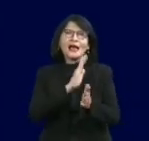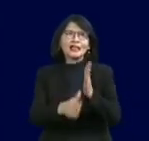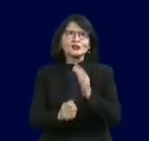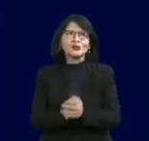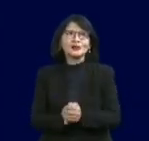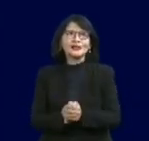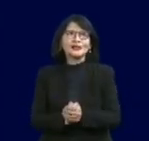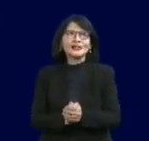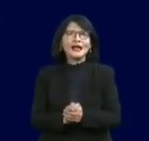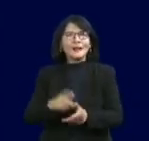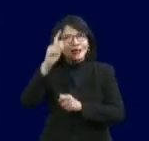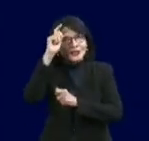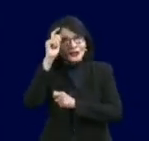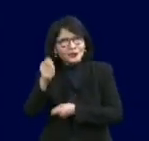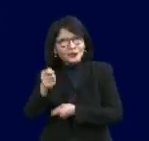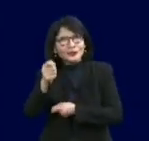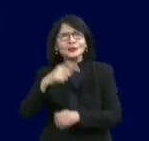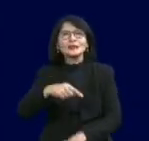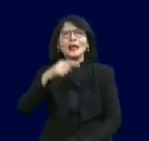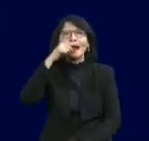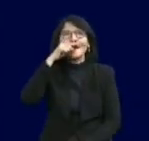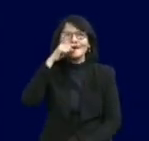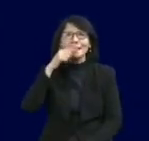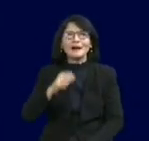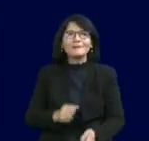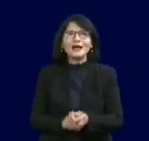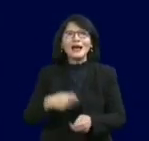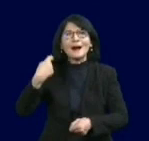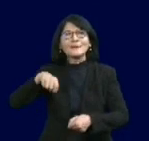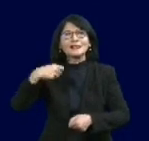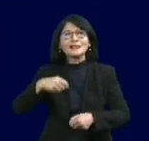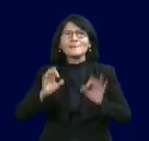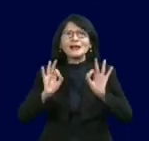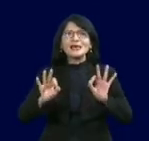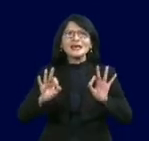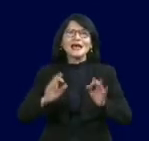Kepada yang terhormat, Pak Nadiem Anwar Makarim, waktu dan tempat kami persilahkan.